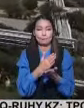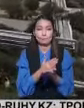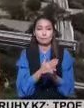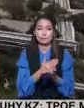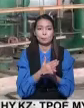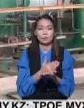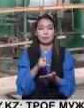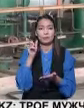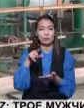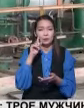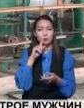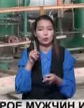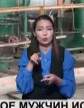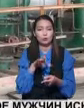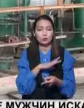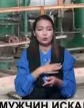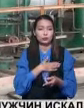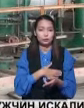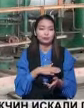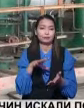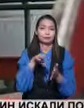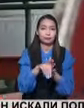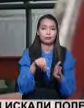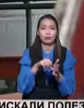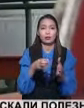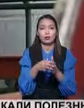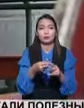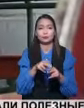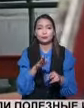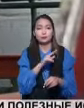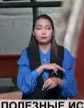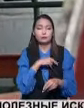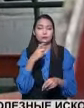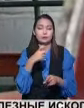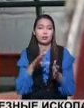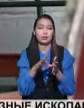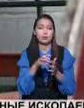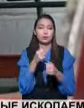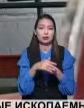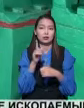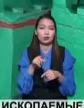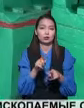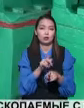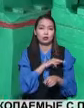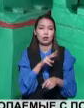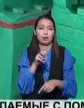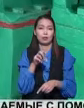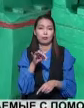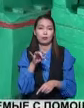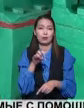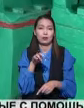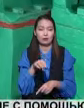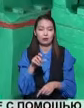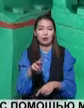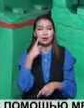Спикер признается, он бы с удовольствием присоединился к команде, которая будет работать на атомной электростанции. Также в должности, даже в должности лаборанта.